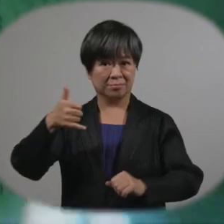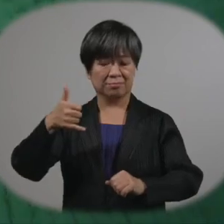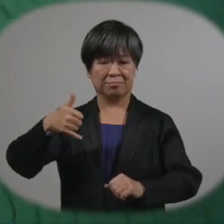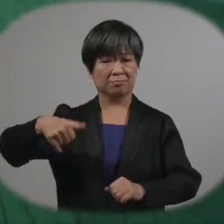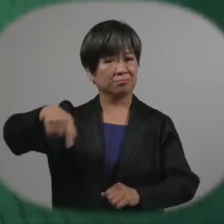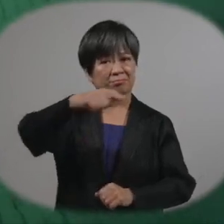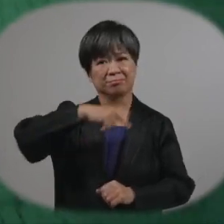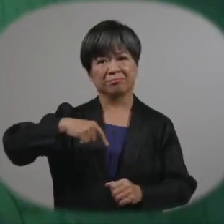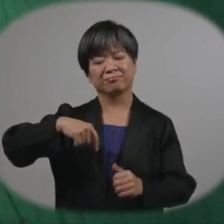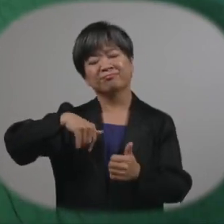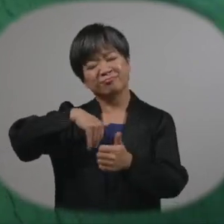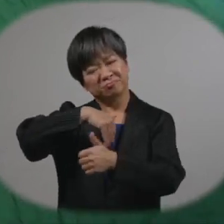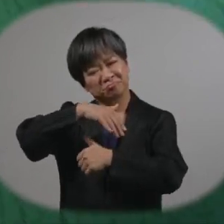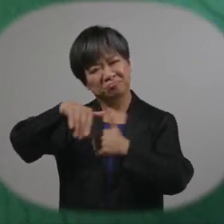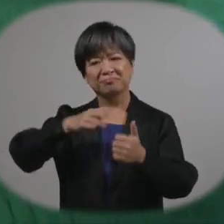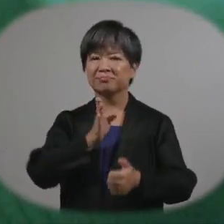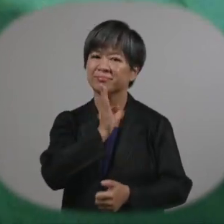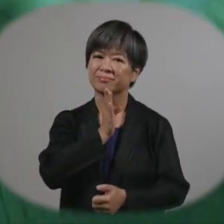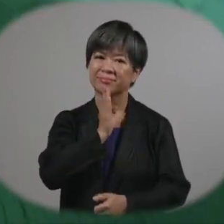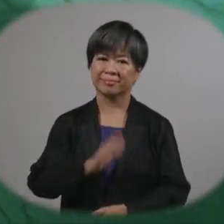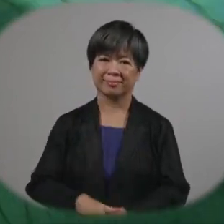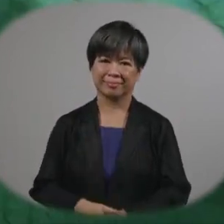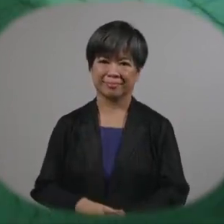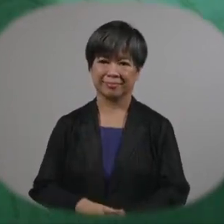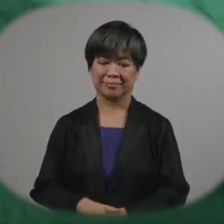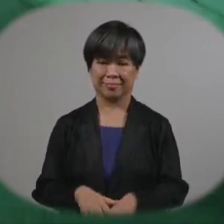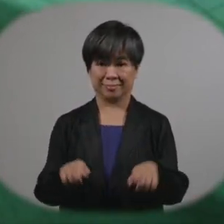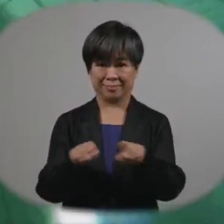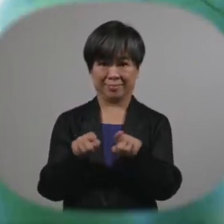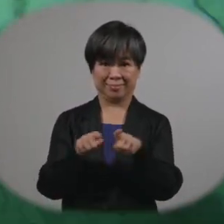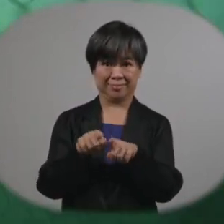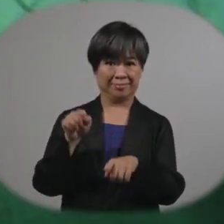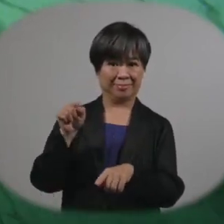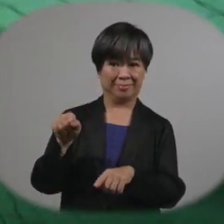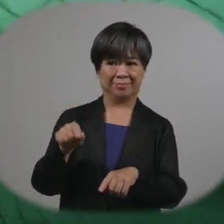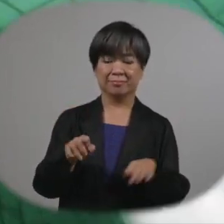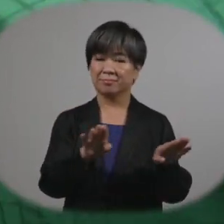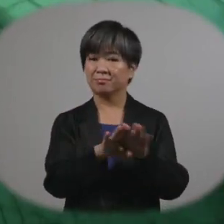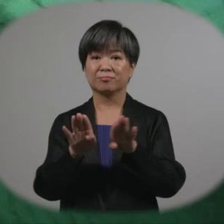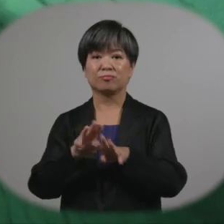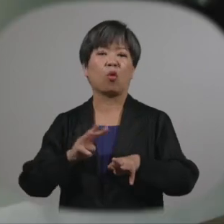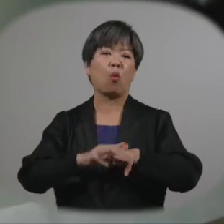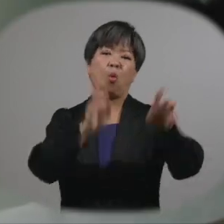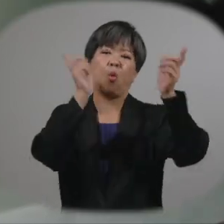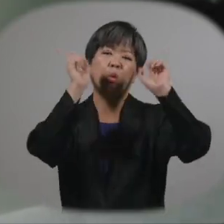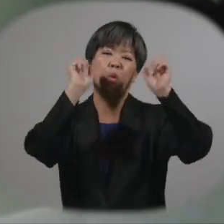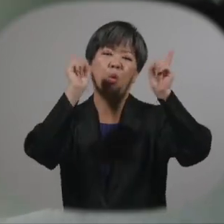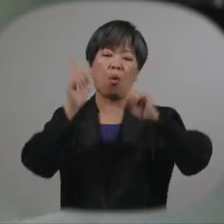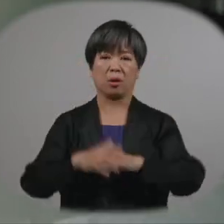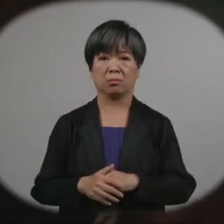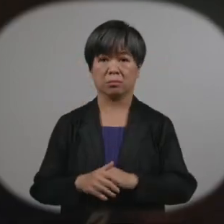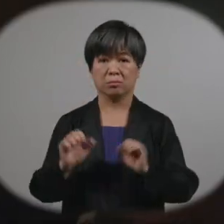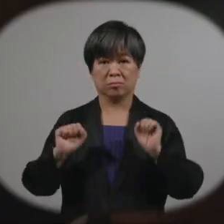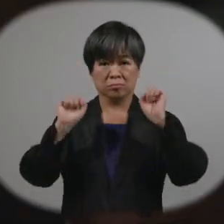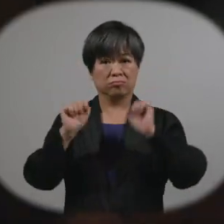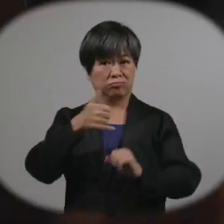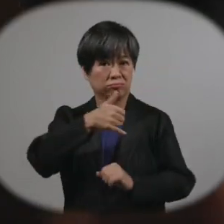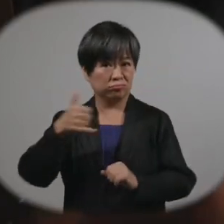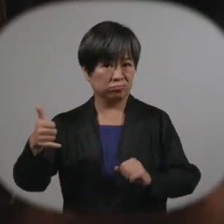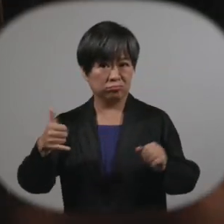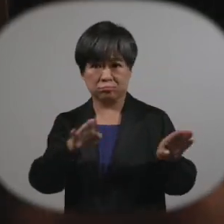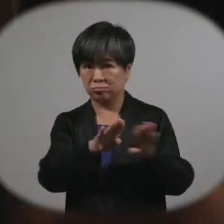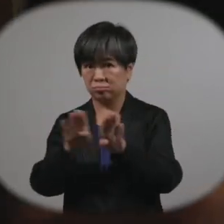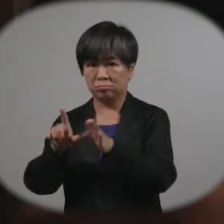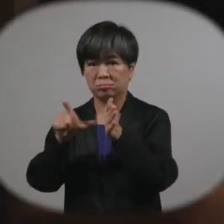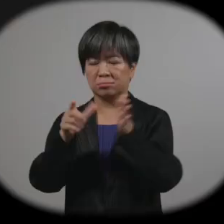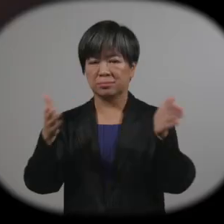实都蛮孤独的，就是可能一般的人他们在放假的时候可以出去玩，其实运动员可能在放假的时候